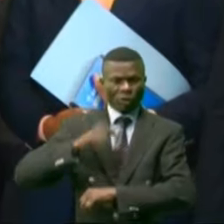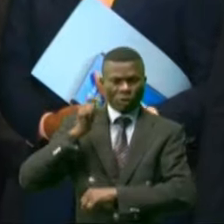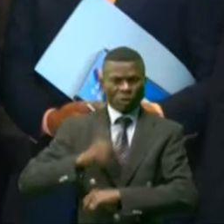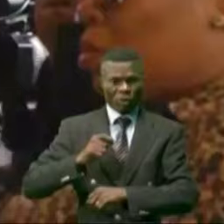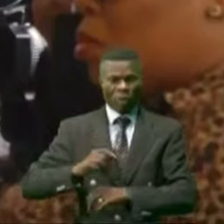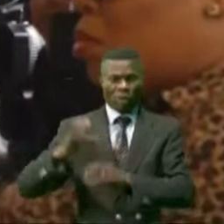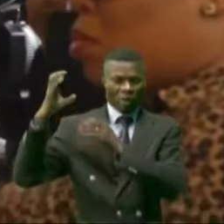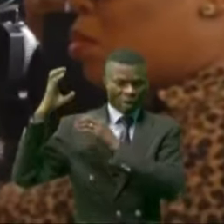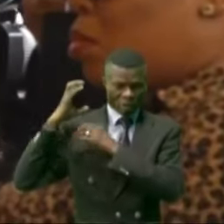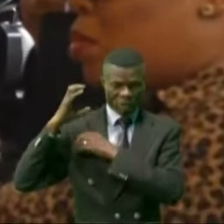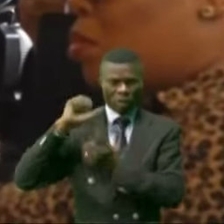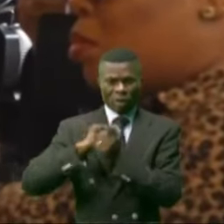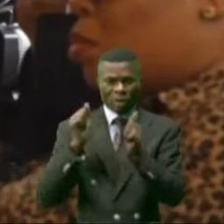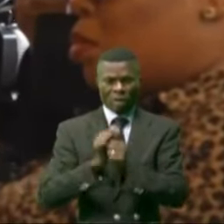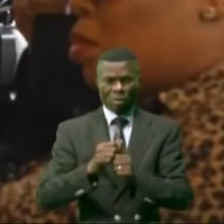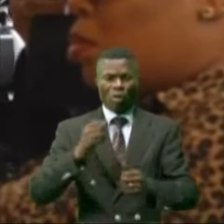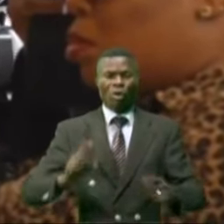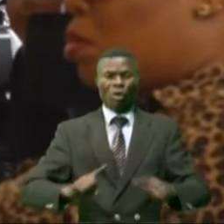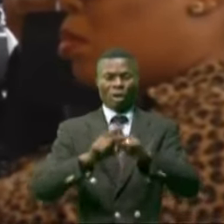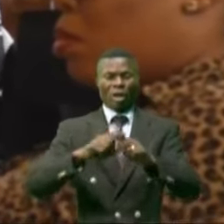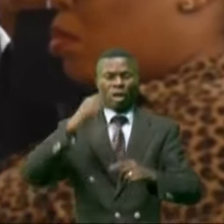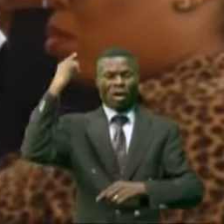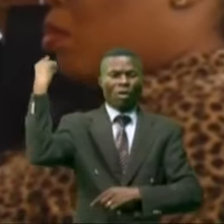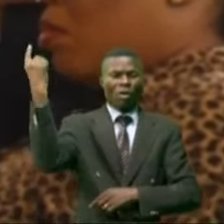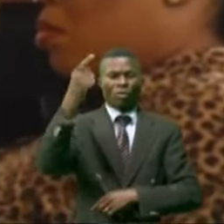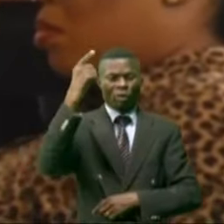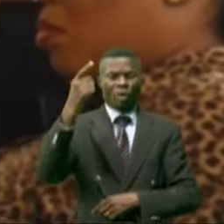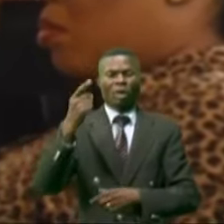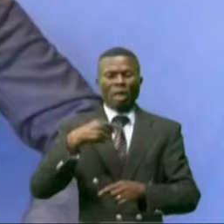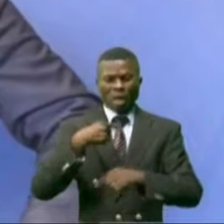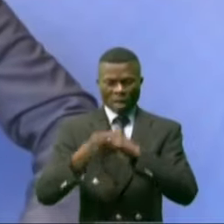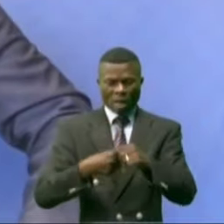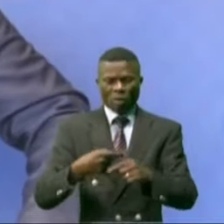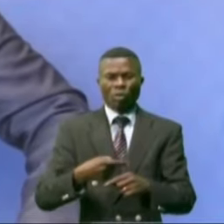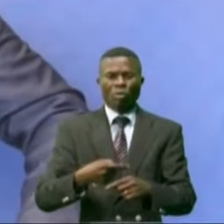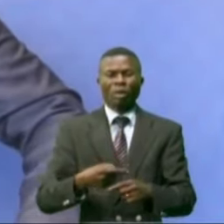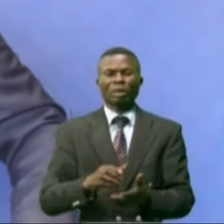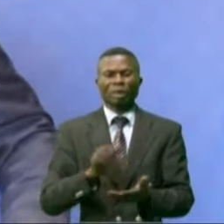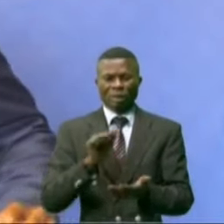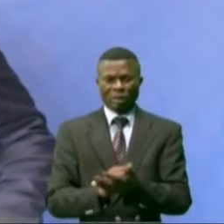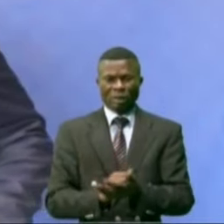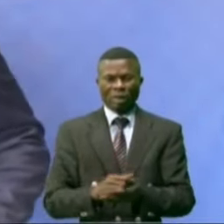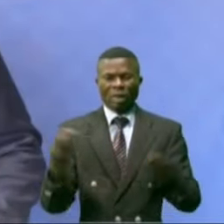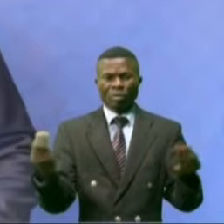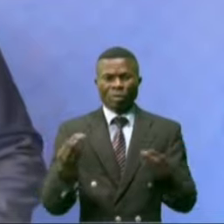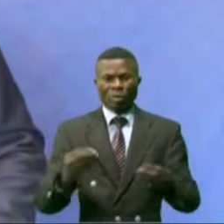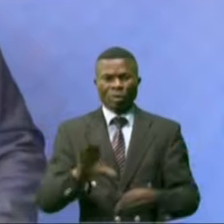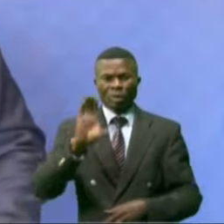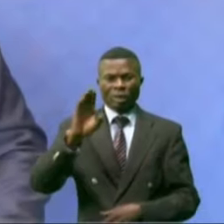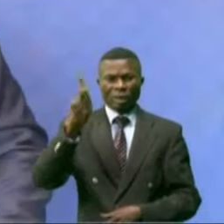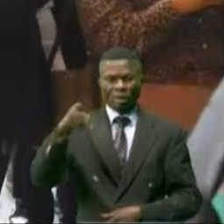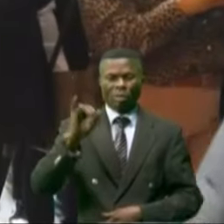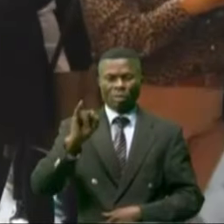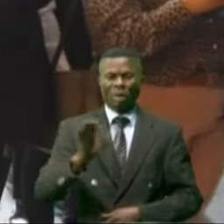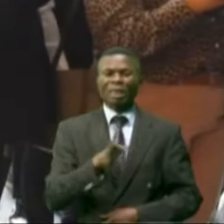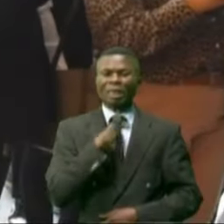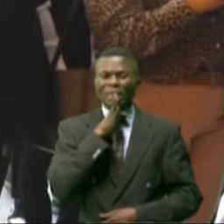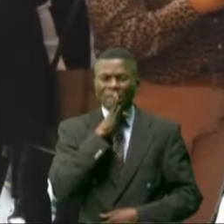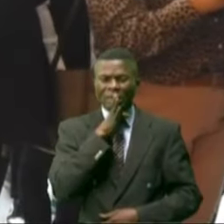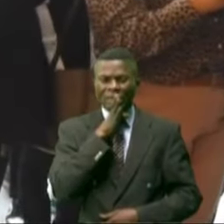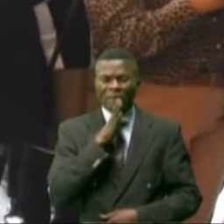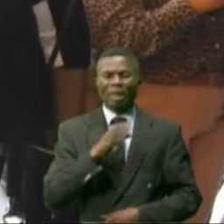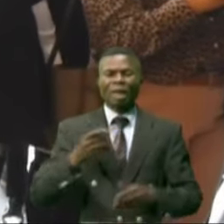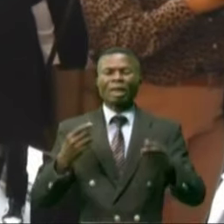de contentieux international, Samuel Mbemba, a dévoilé cette démarche. Pourquoi la CPI tarde? La